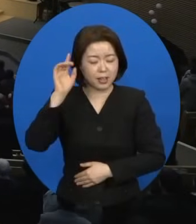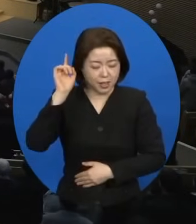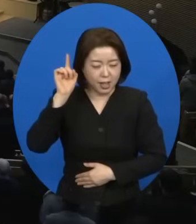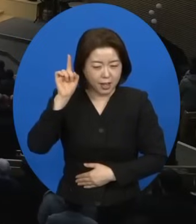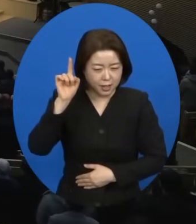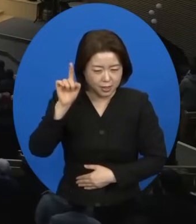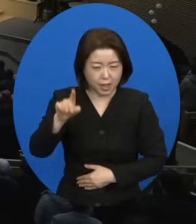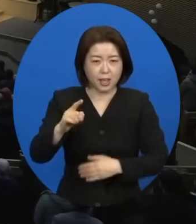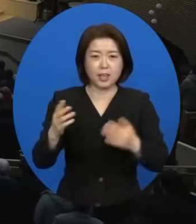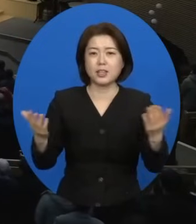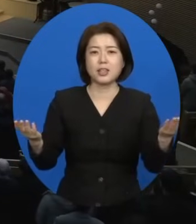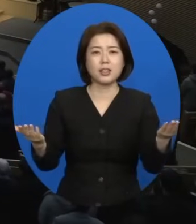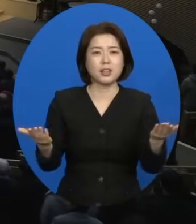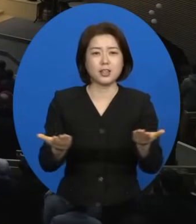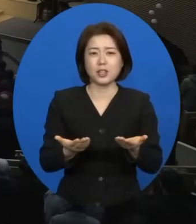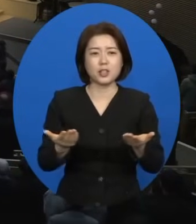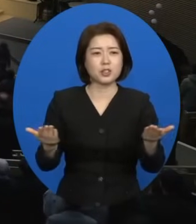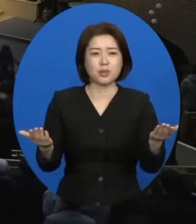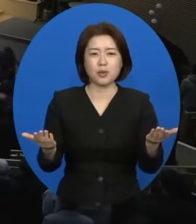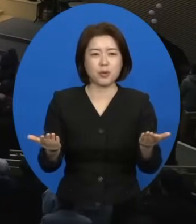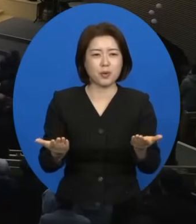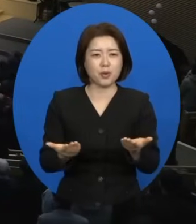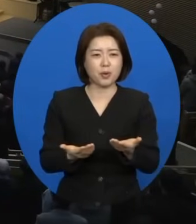일과 내일